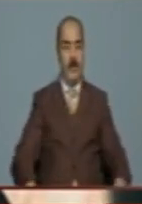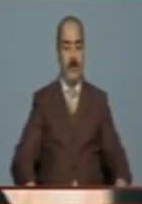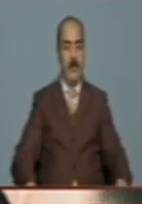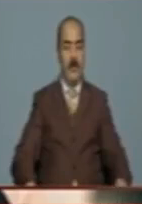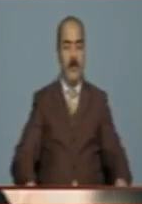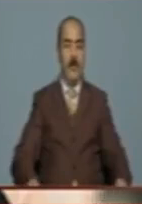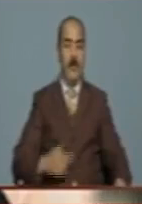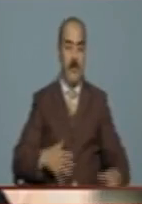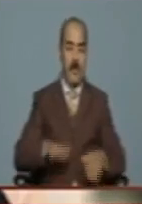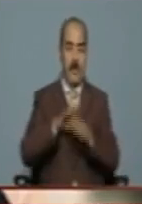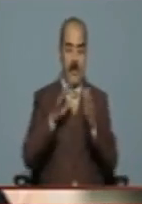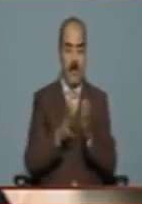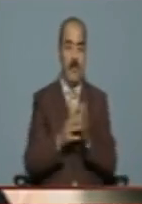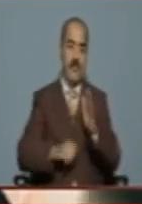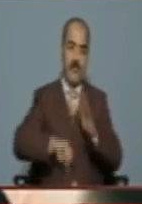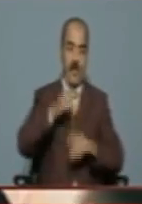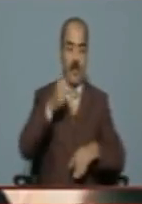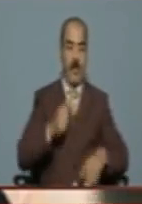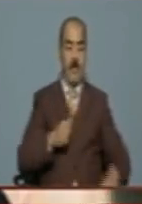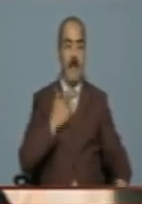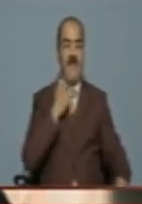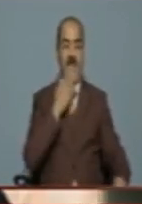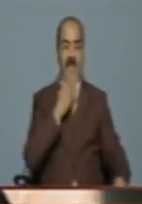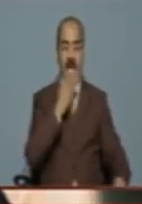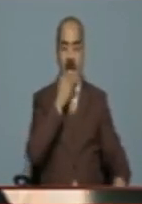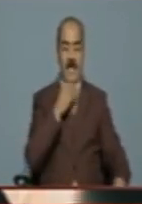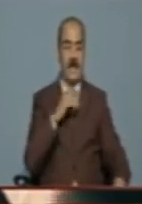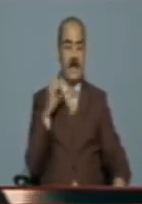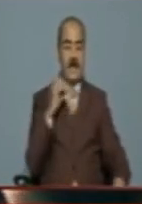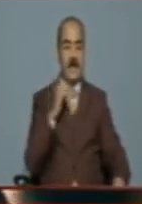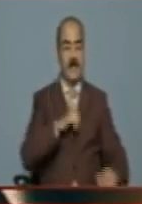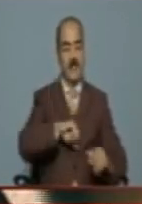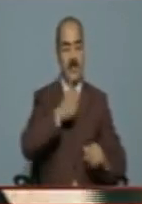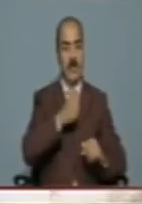متضمنا فوز السيد عبد الفتاح سعيد حسين